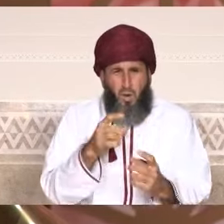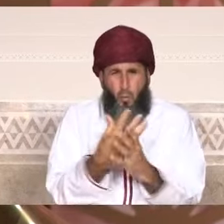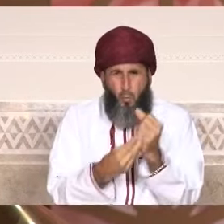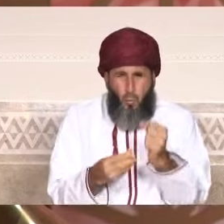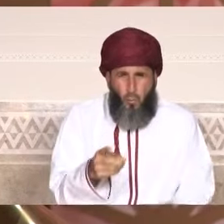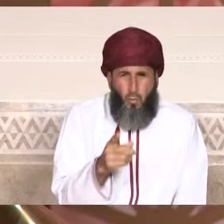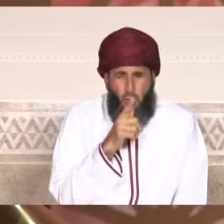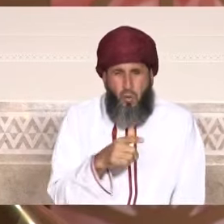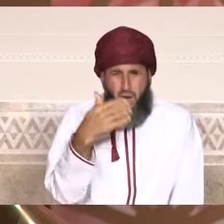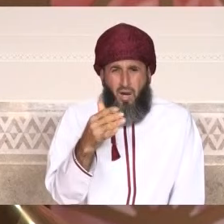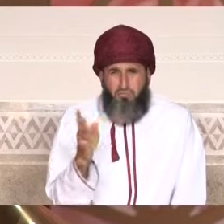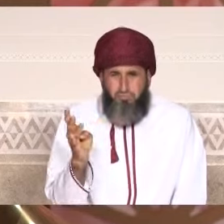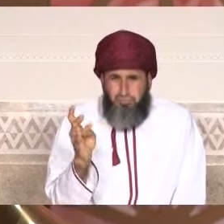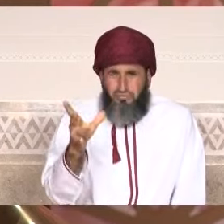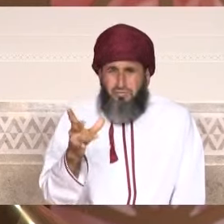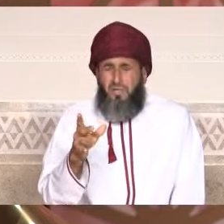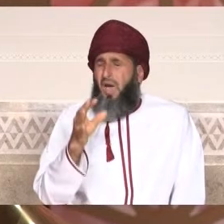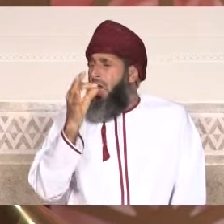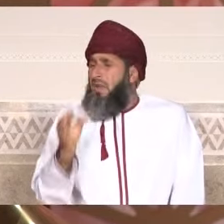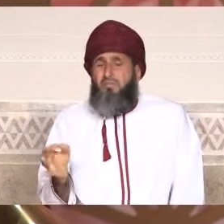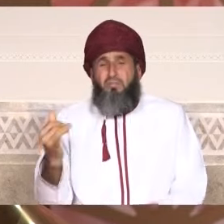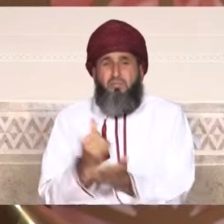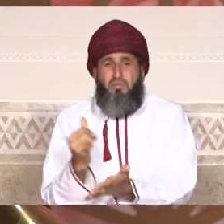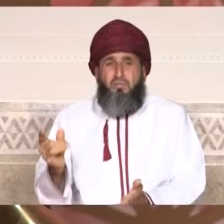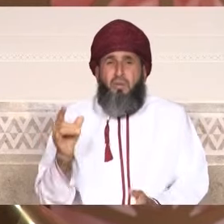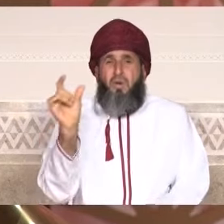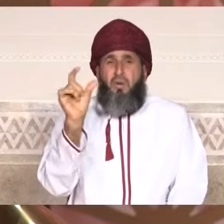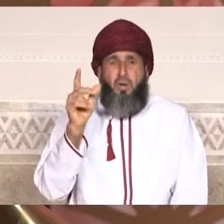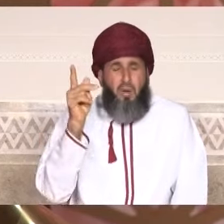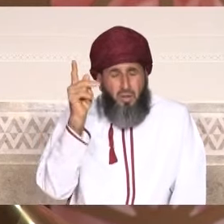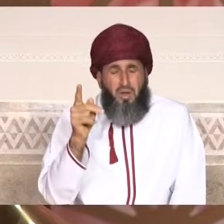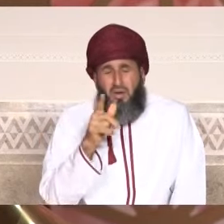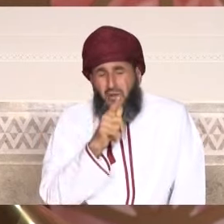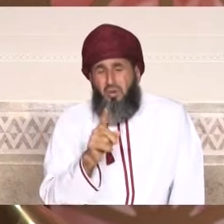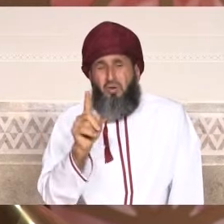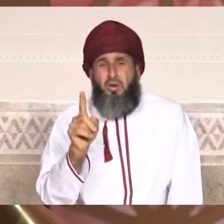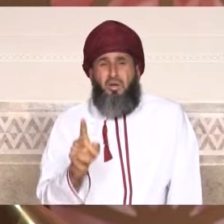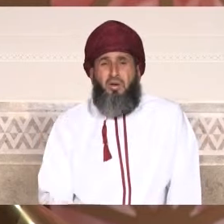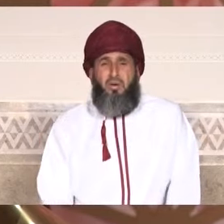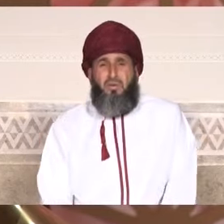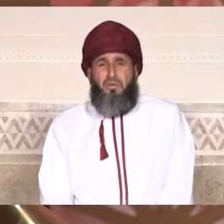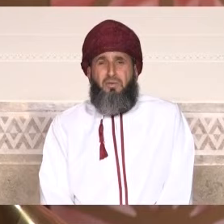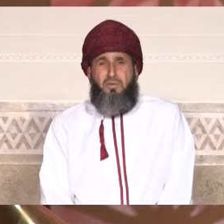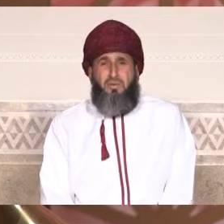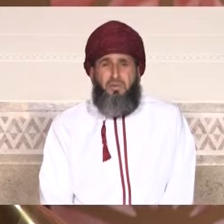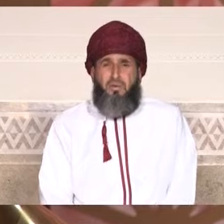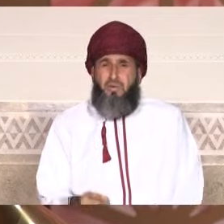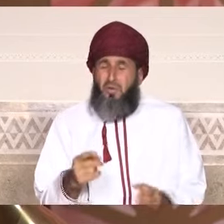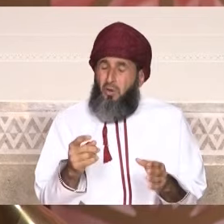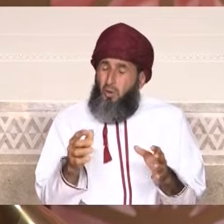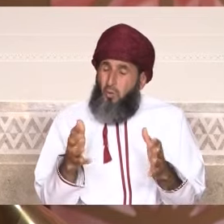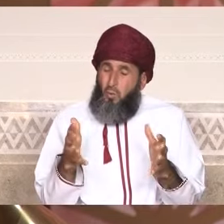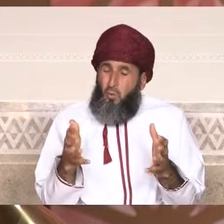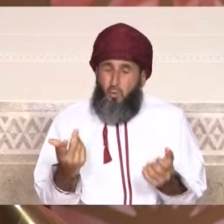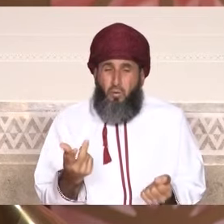بعد، إذا حصل طلاق، كل هذه القضايا في ظني أنه بإذن الله تبارك وتعالى سينفر عنها إلا